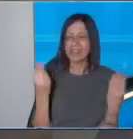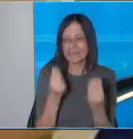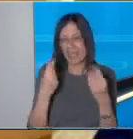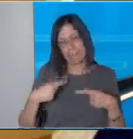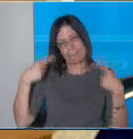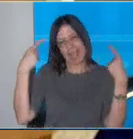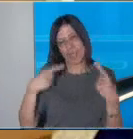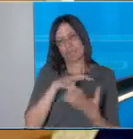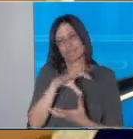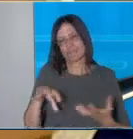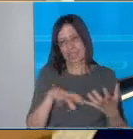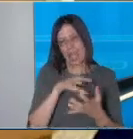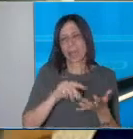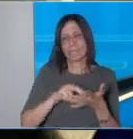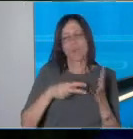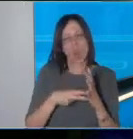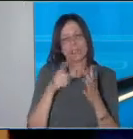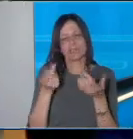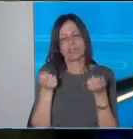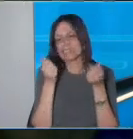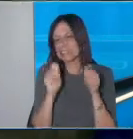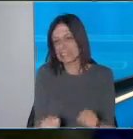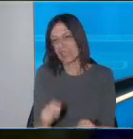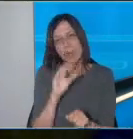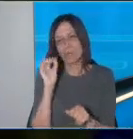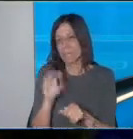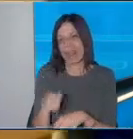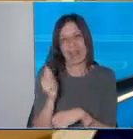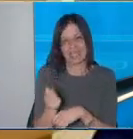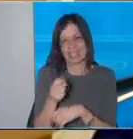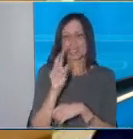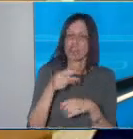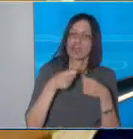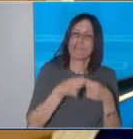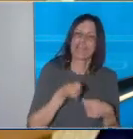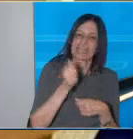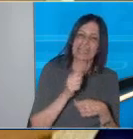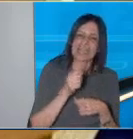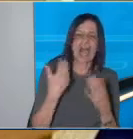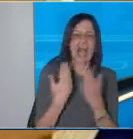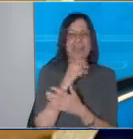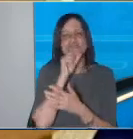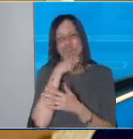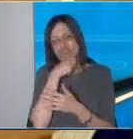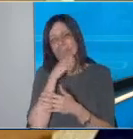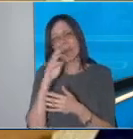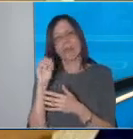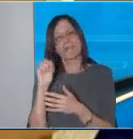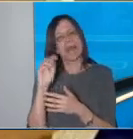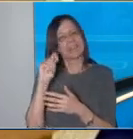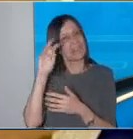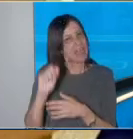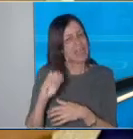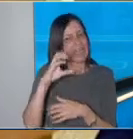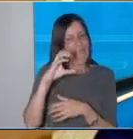בכל מקרה הסערה הפוליטית גרמה לו להסתגר, אפילו לא להגיע אל הכנסת, ויש חבר כנסת חדש ישן, חבר הכנסת מתן כהנה. אם זה